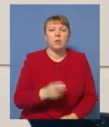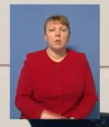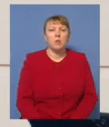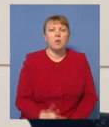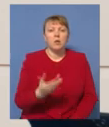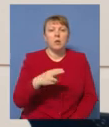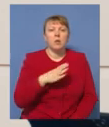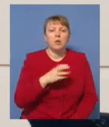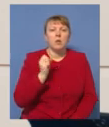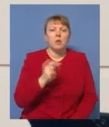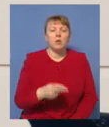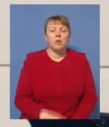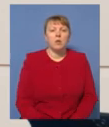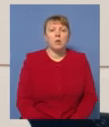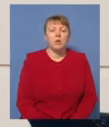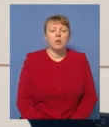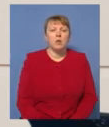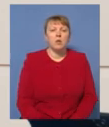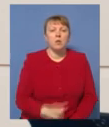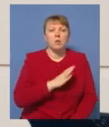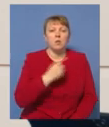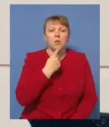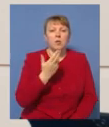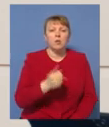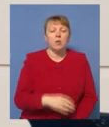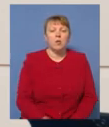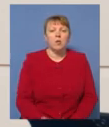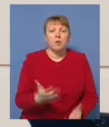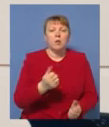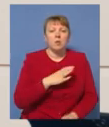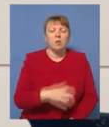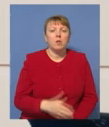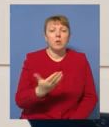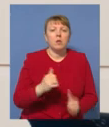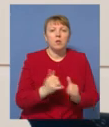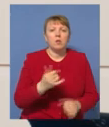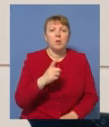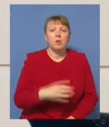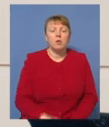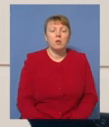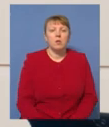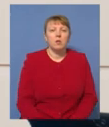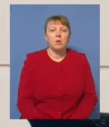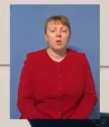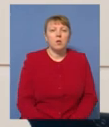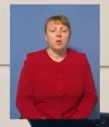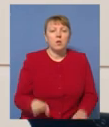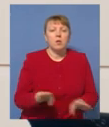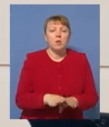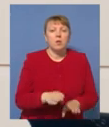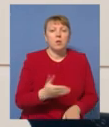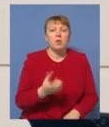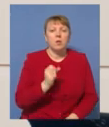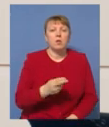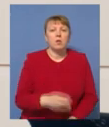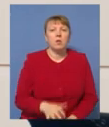период пандемии у нас показал, что были сложности предпринимателей, развития своего бизнеса, и приходилось закрываться. Вот сейчас